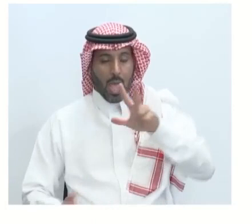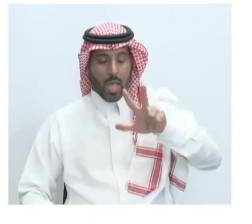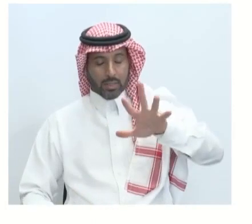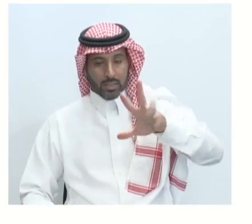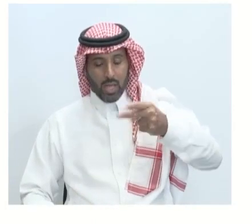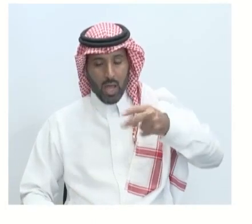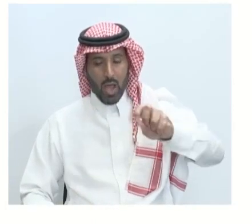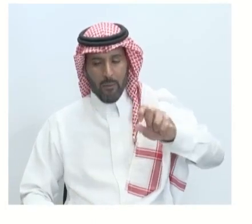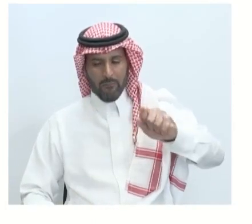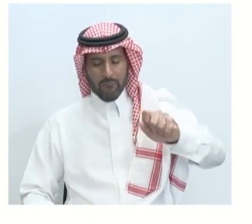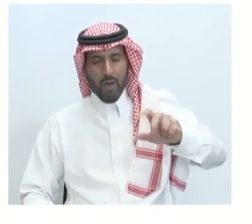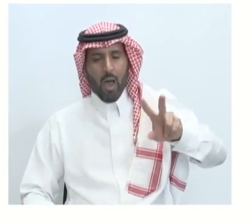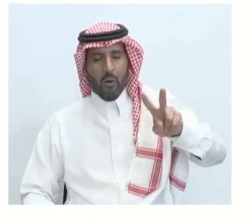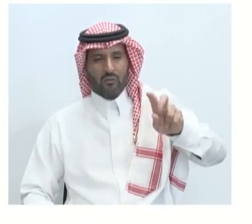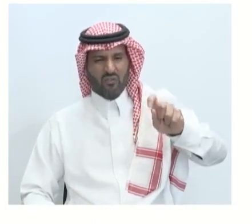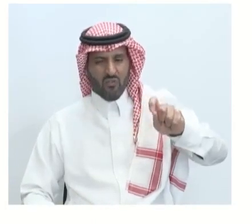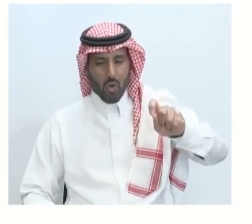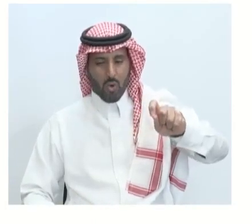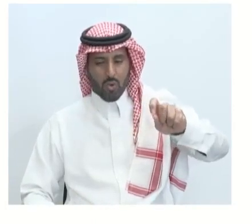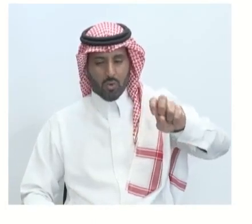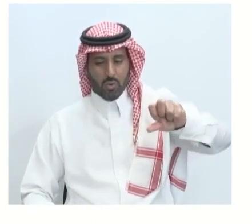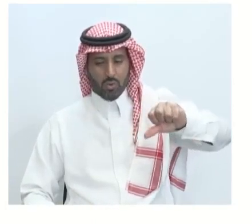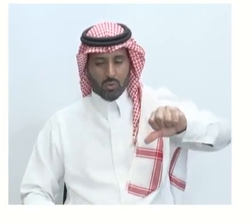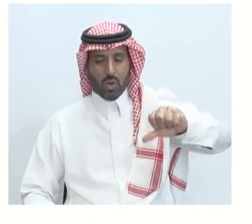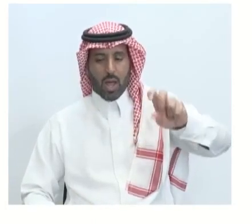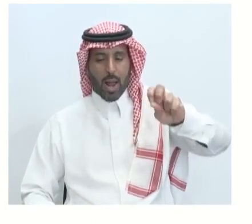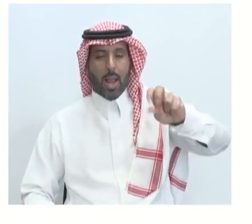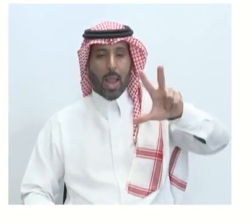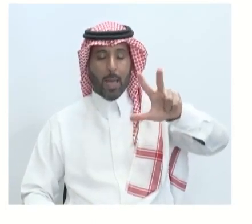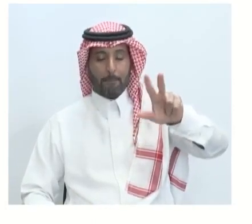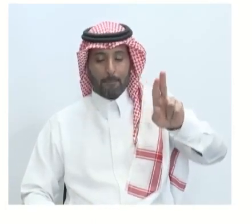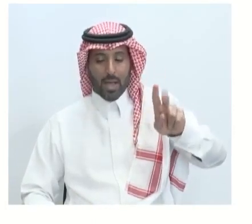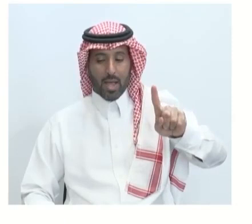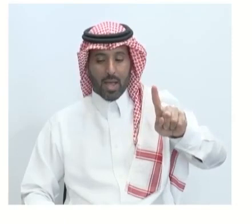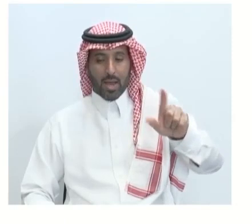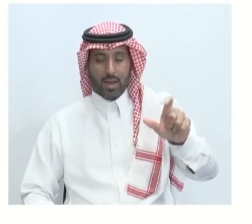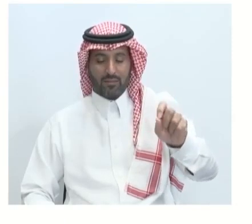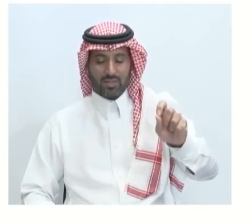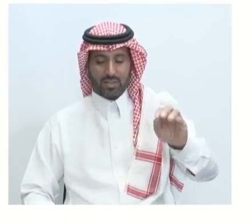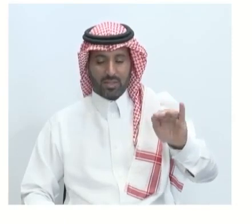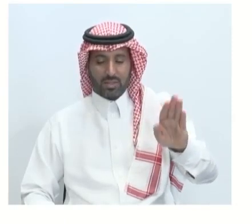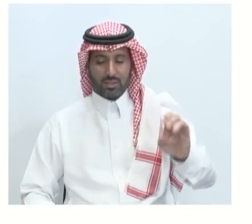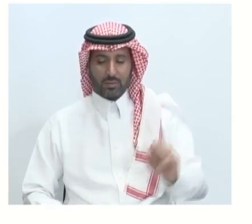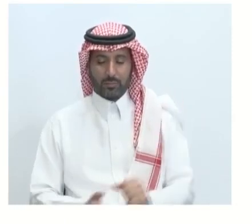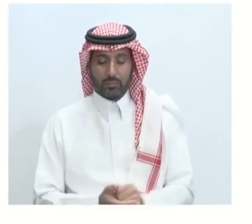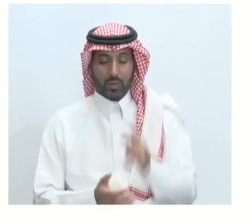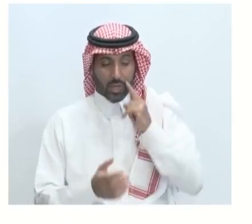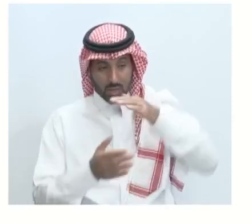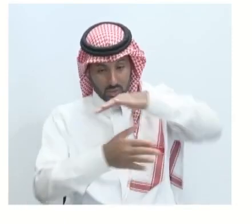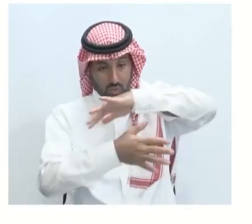للارض وذلك لان الغلاف الجوي للارض يمنع دخول هذه الاشعه